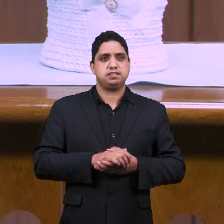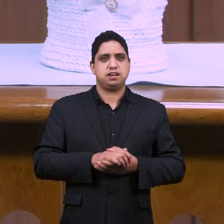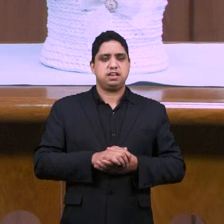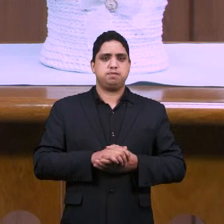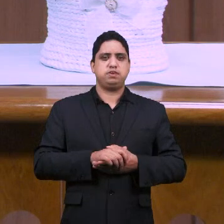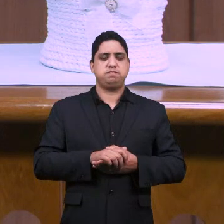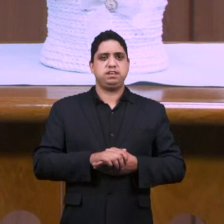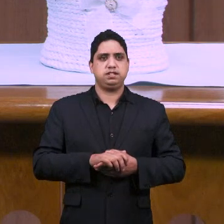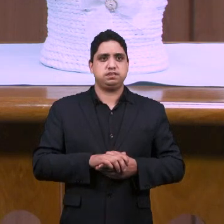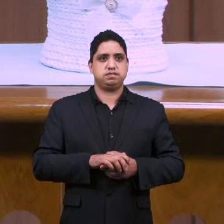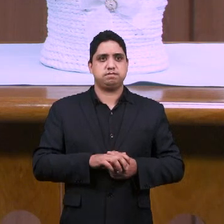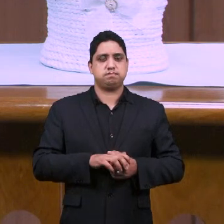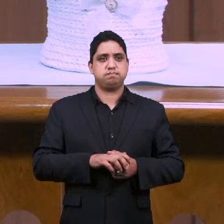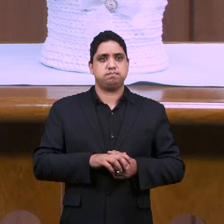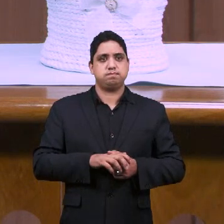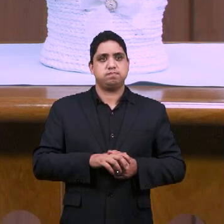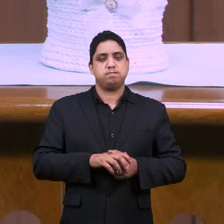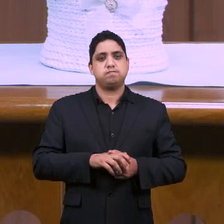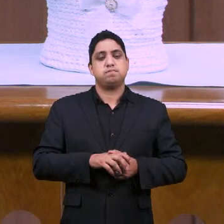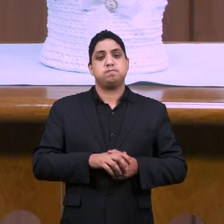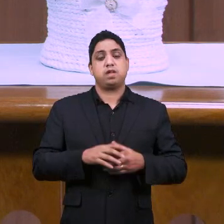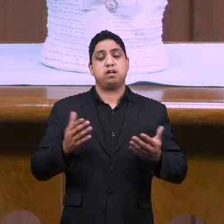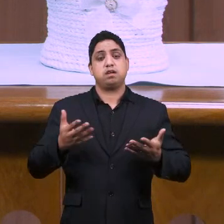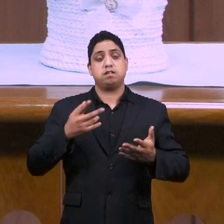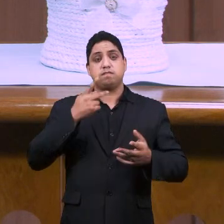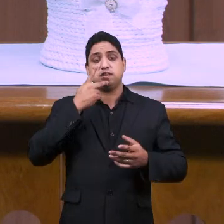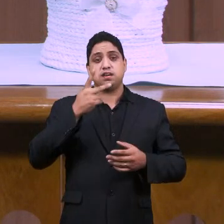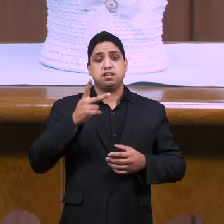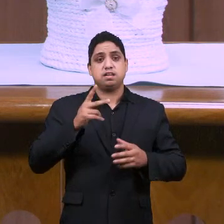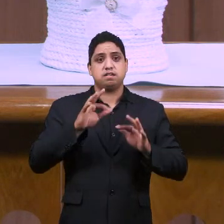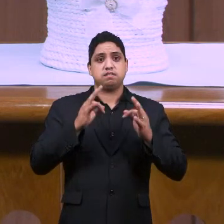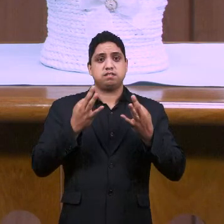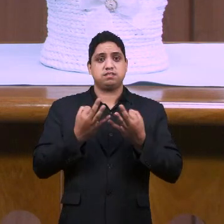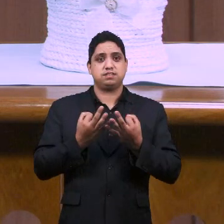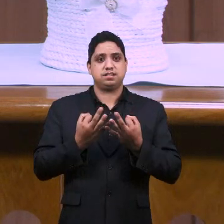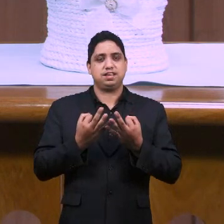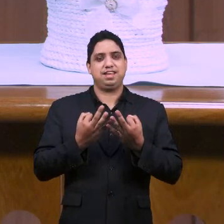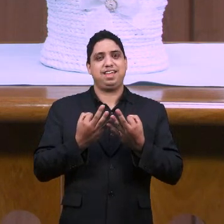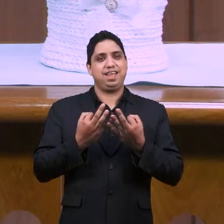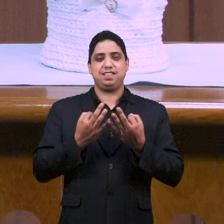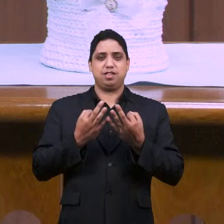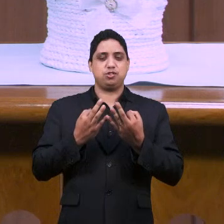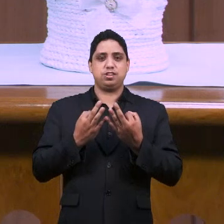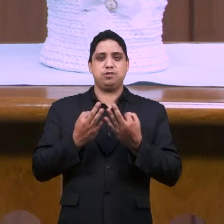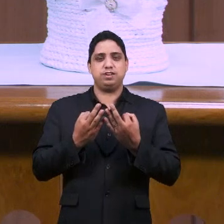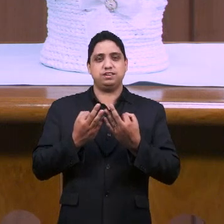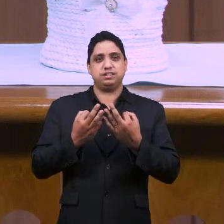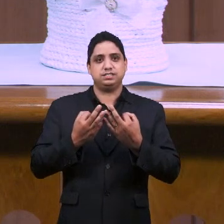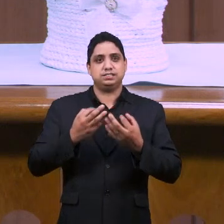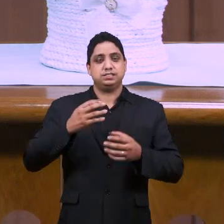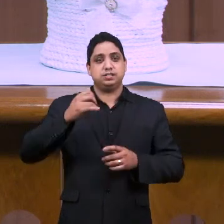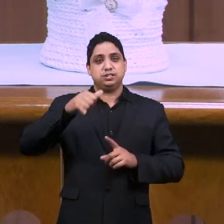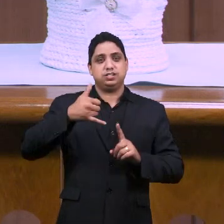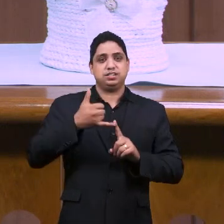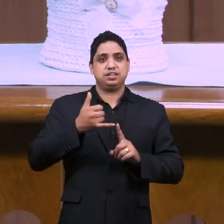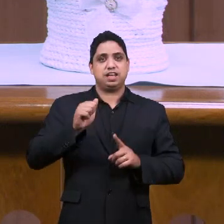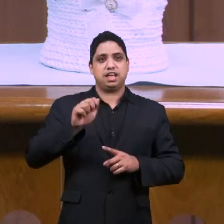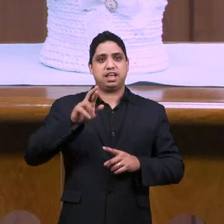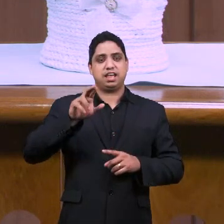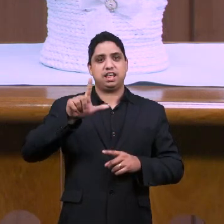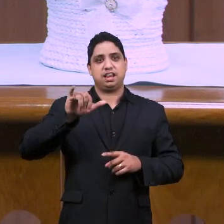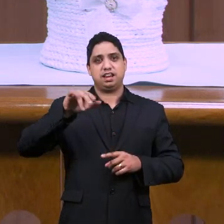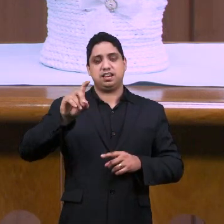Juste quelques messages qui doivent être transmis ici. D'abord, une parole à la famille.